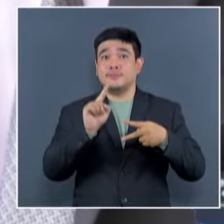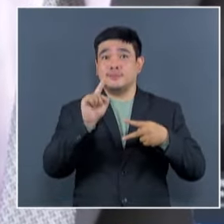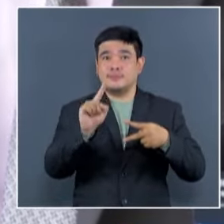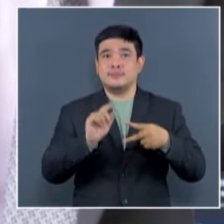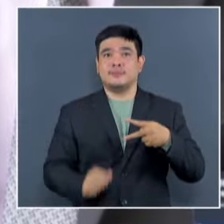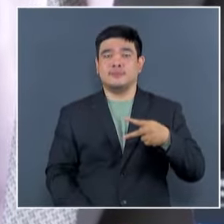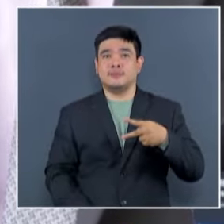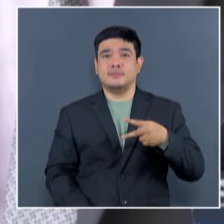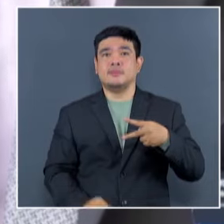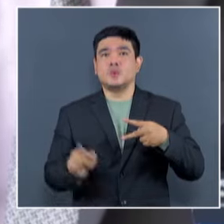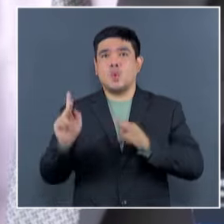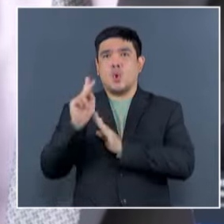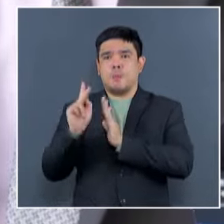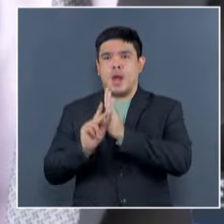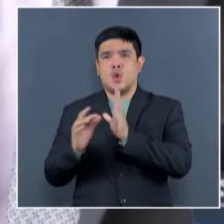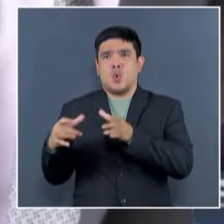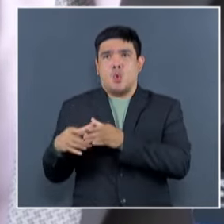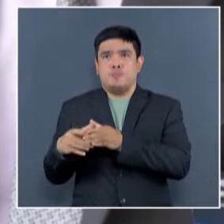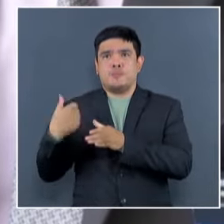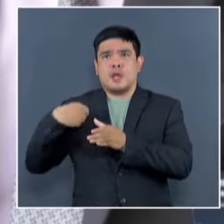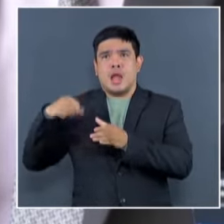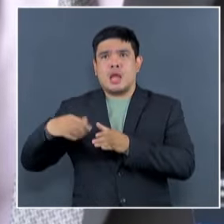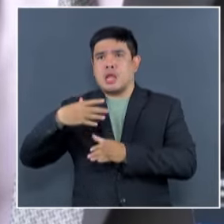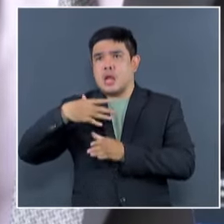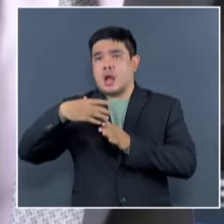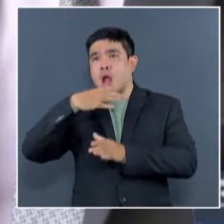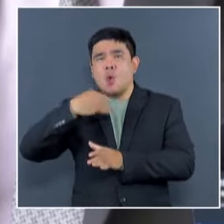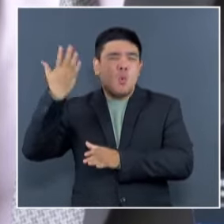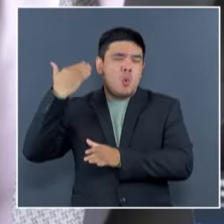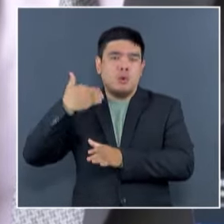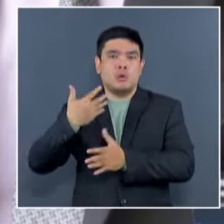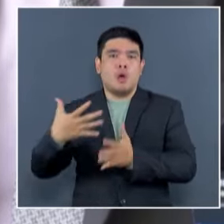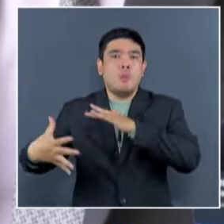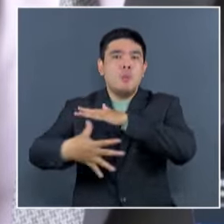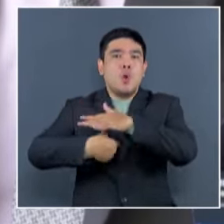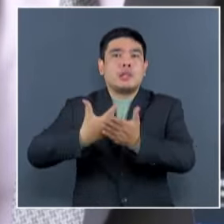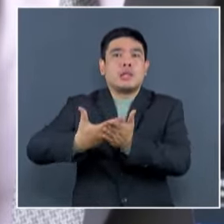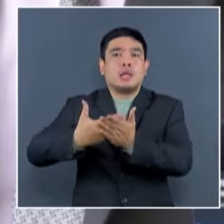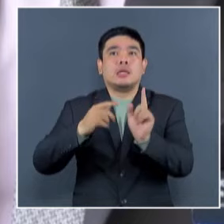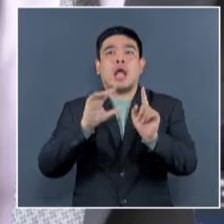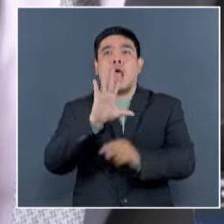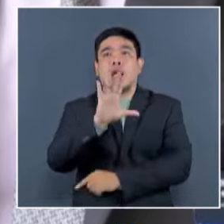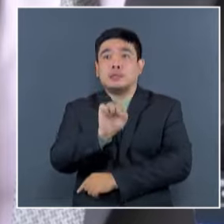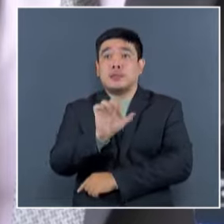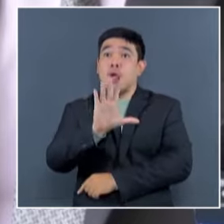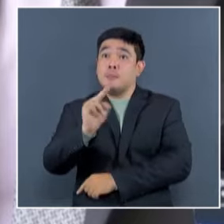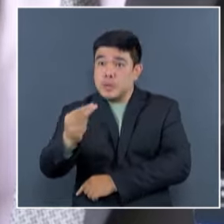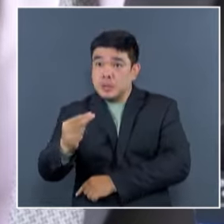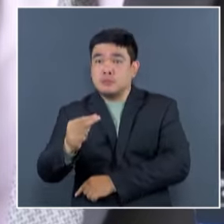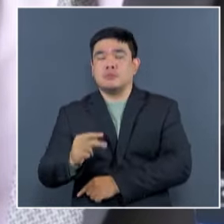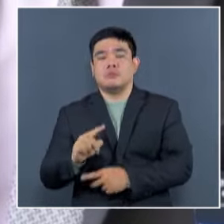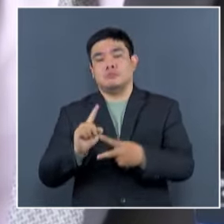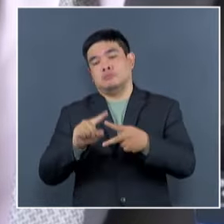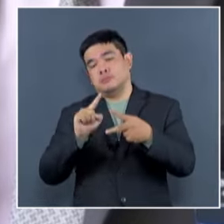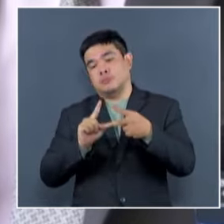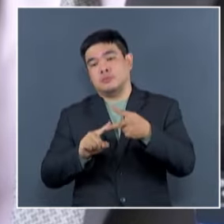นี่ถูกทีมกฎหมายกล่าวว่ายักยอกทรัพย์เป็นเงิน 550,000 บาทและประเด็นที่2ก็คื